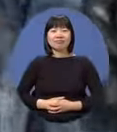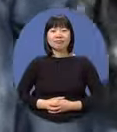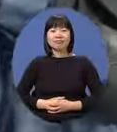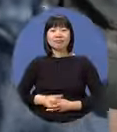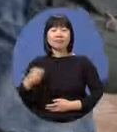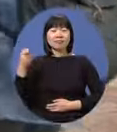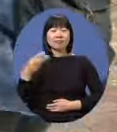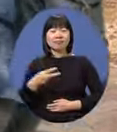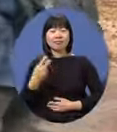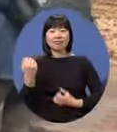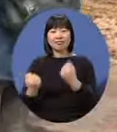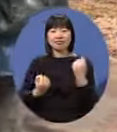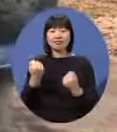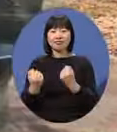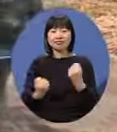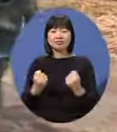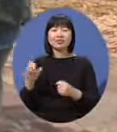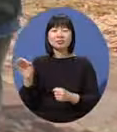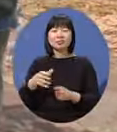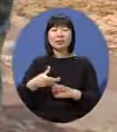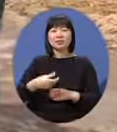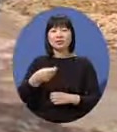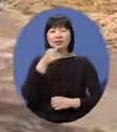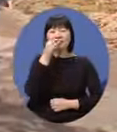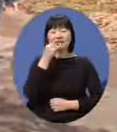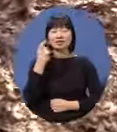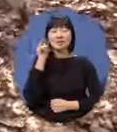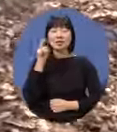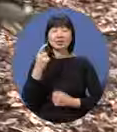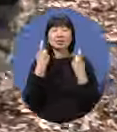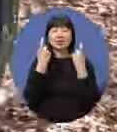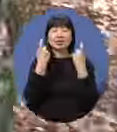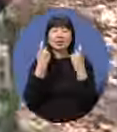자, 그리고 자전거도 무료 되어 되는데요. 멀리 떠나지